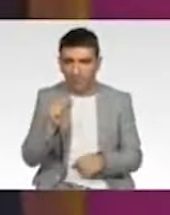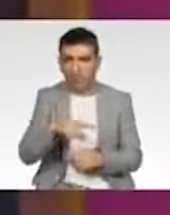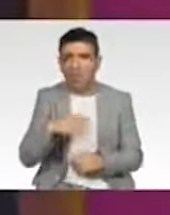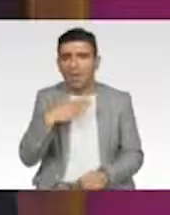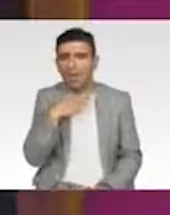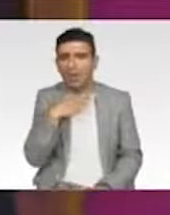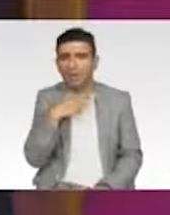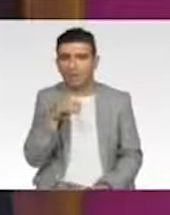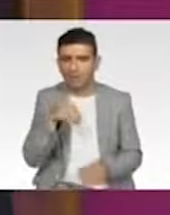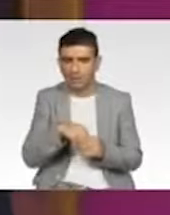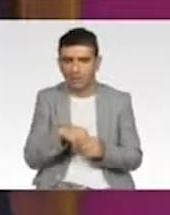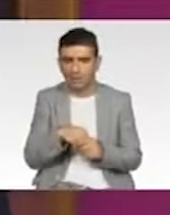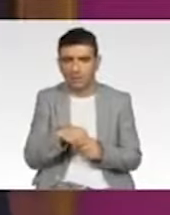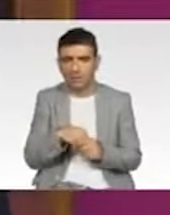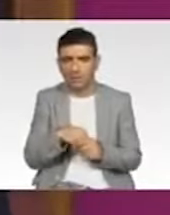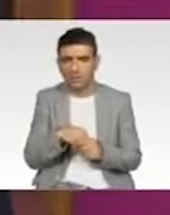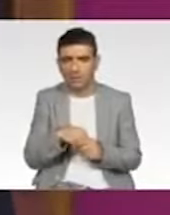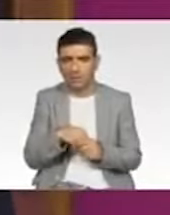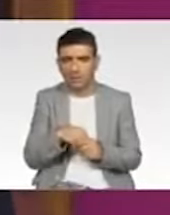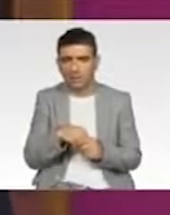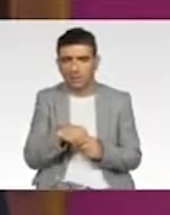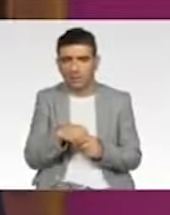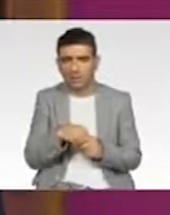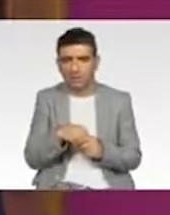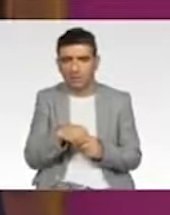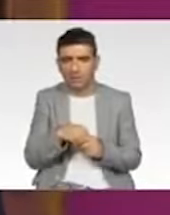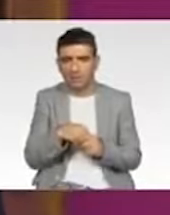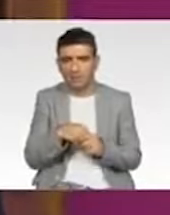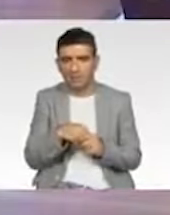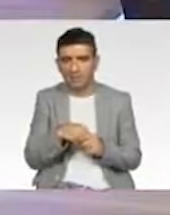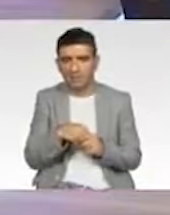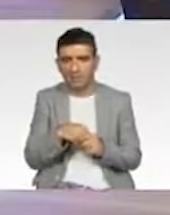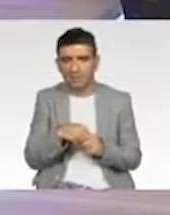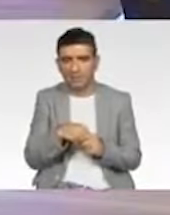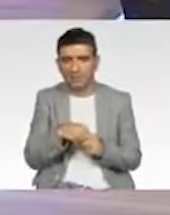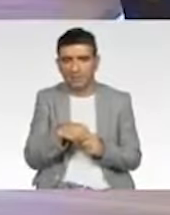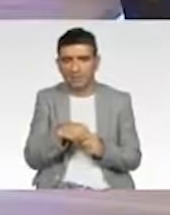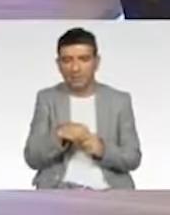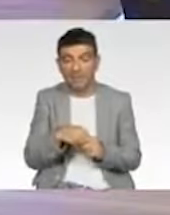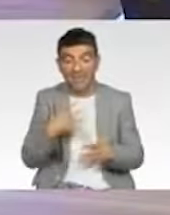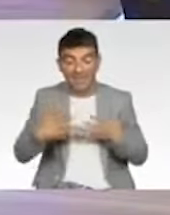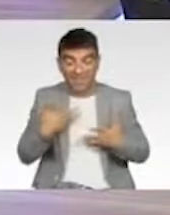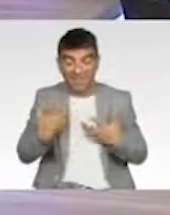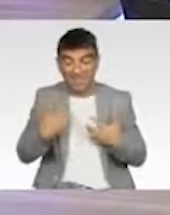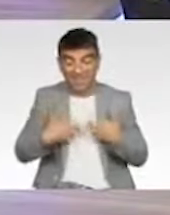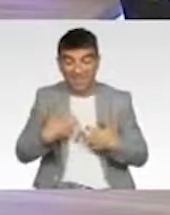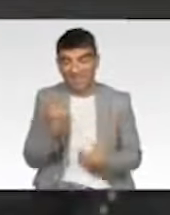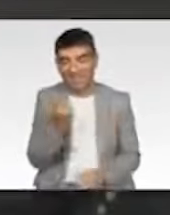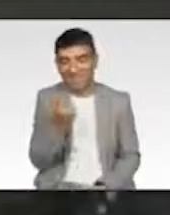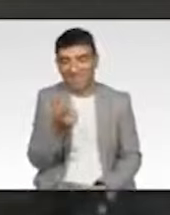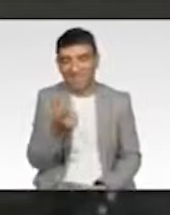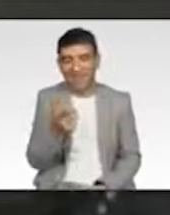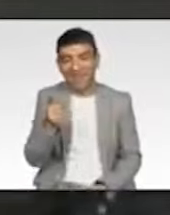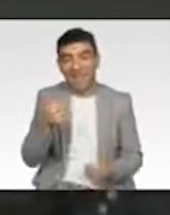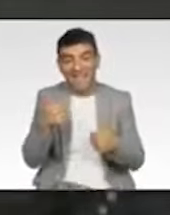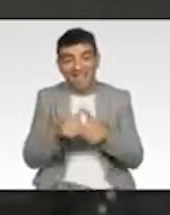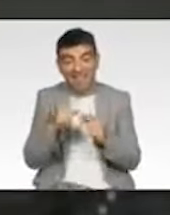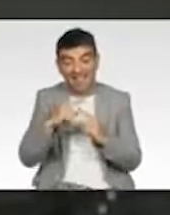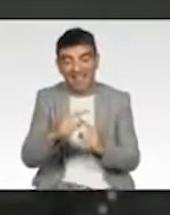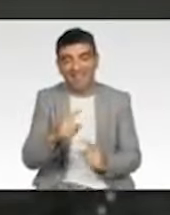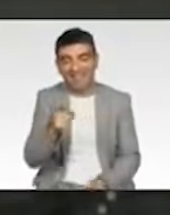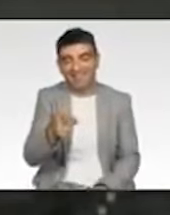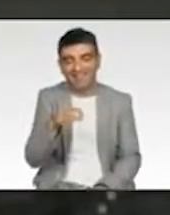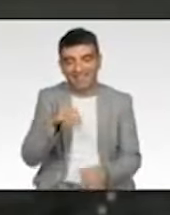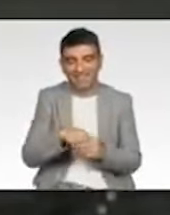Etinden? Ha, pardon, unuttum. Kız et atmadı. Unuttum. Heyecanlandım ya. Valla titriyor. O hala evlilik teklifinin etkisinde.